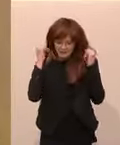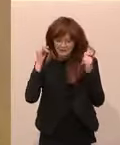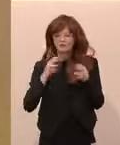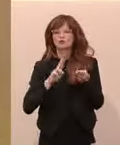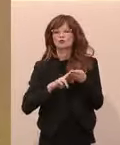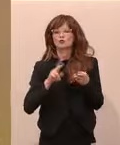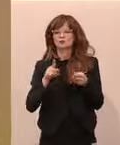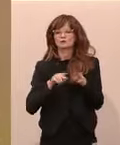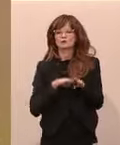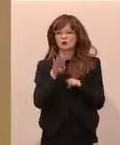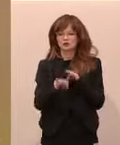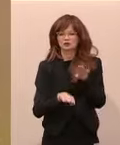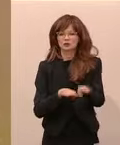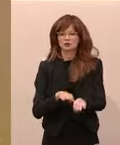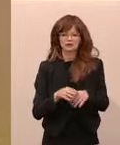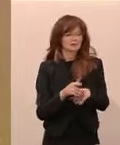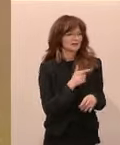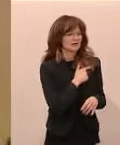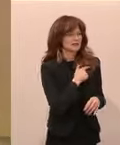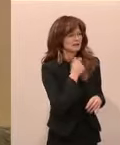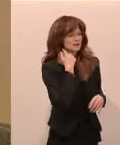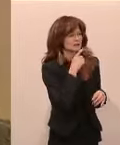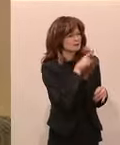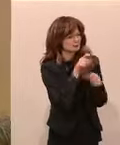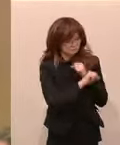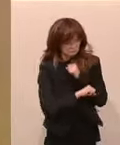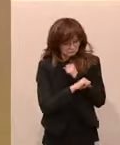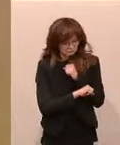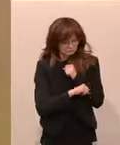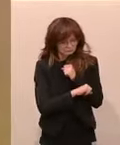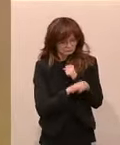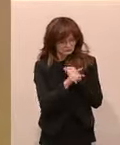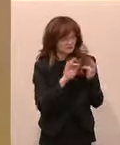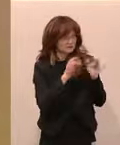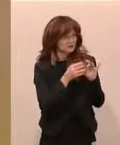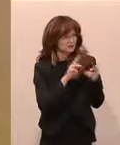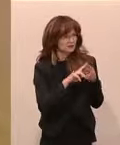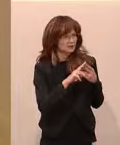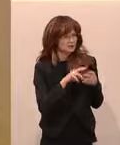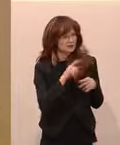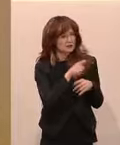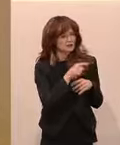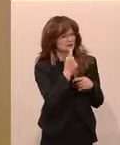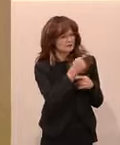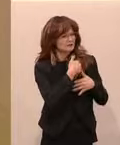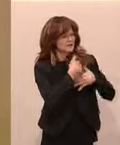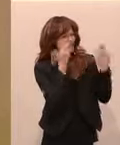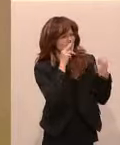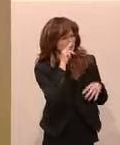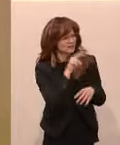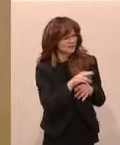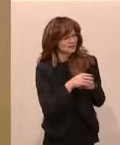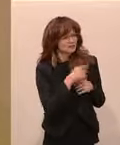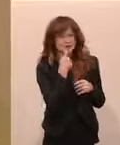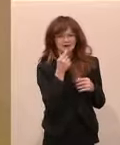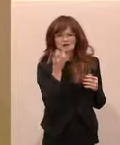Ihrer Presseaussendungen und Social-Media-Accounts ist mir aber aufgefallen, dass Sie beinahe hellseherische Fähigkeiten entwickeln. Sie sagen, was nicht alles eintreten